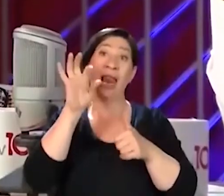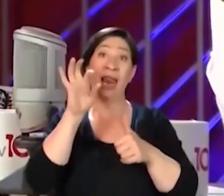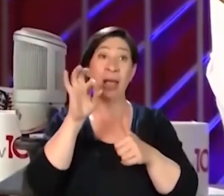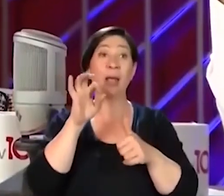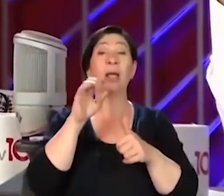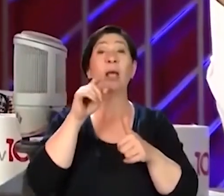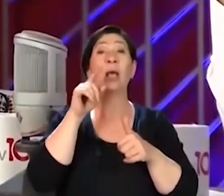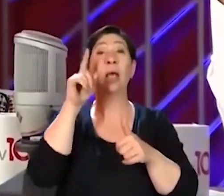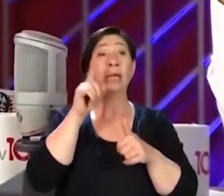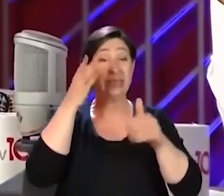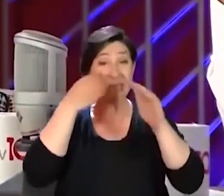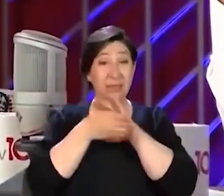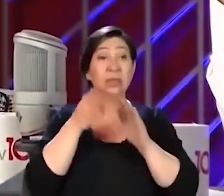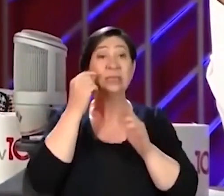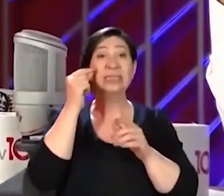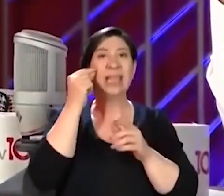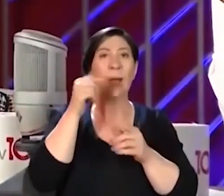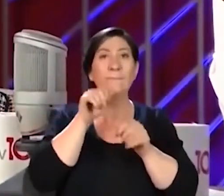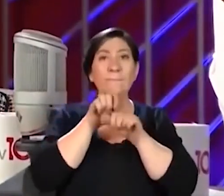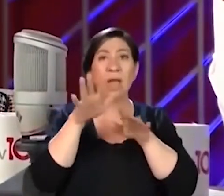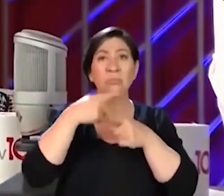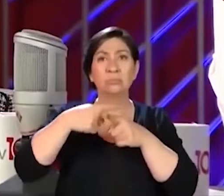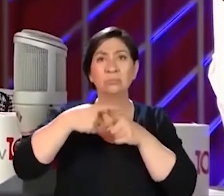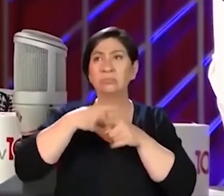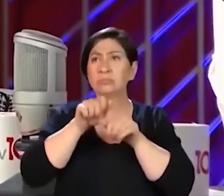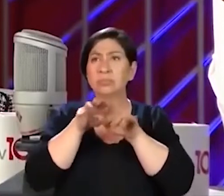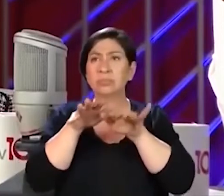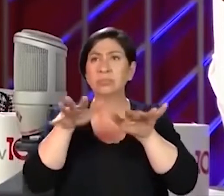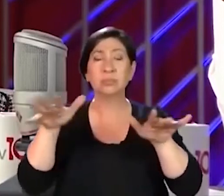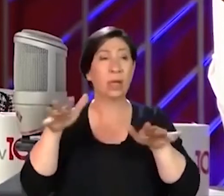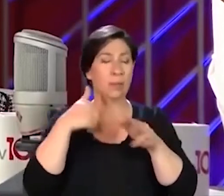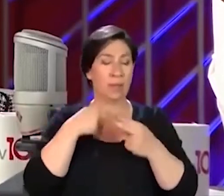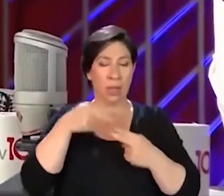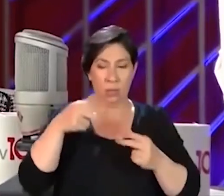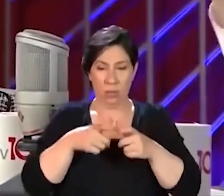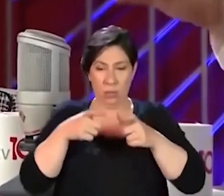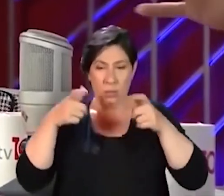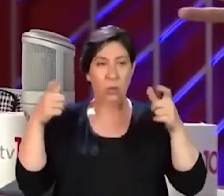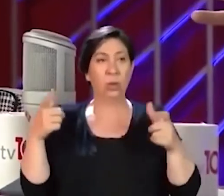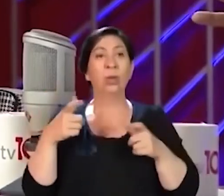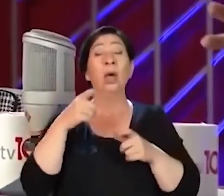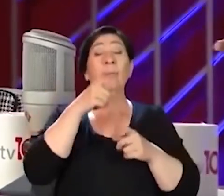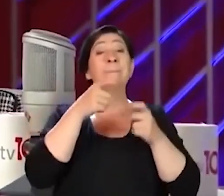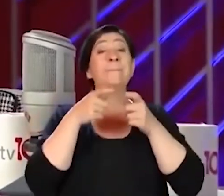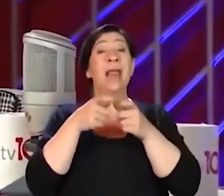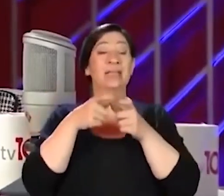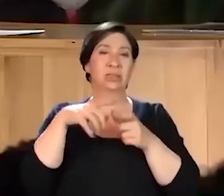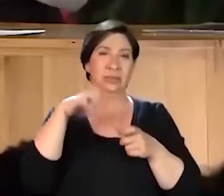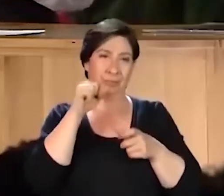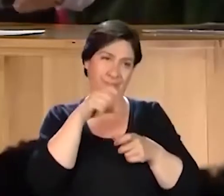o insanların paylaşımı üzerine büyüdü zaten bütün hikaye yani bizi biraz galiba